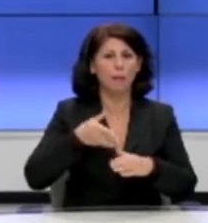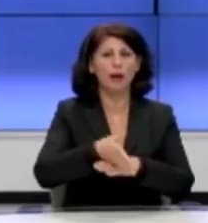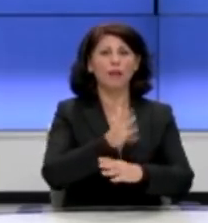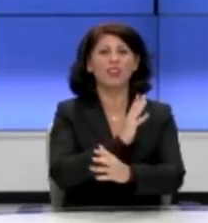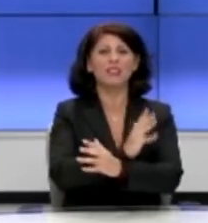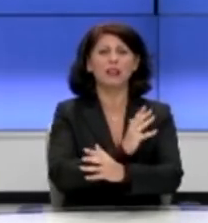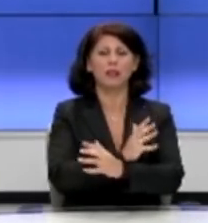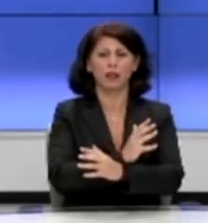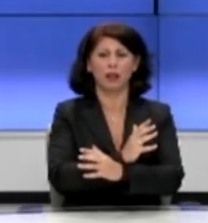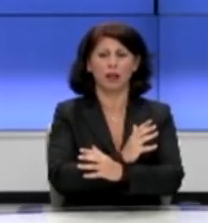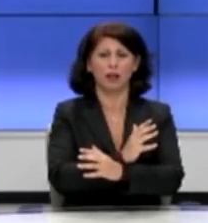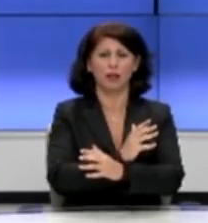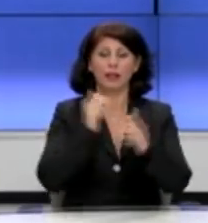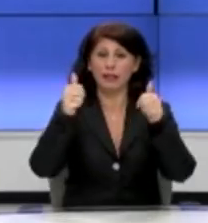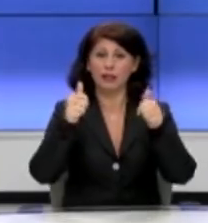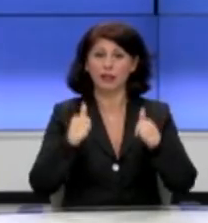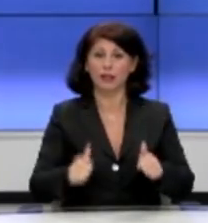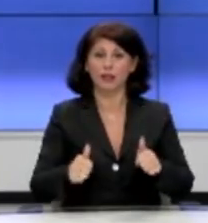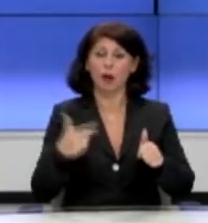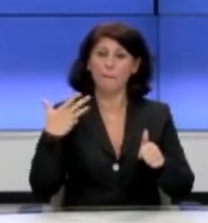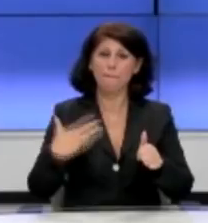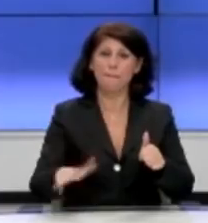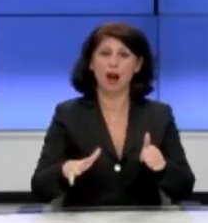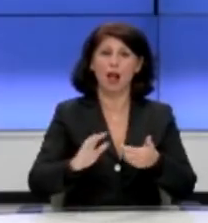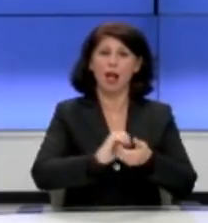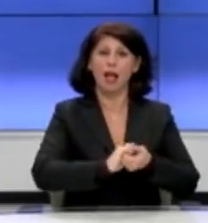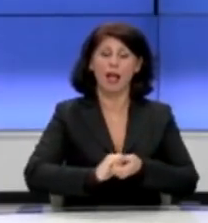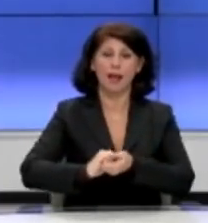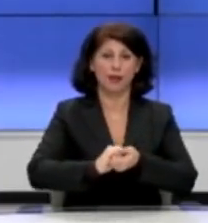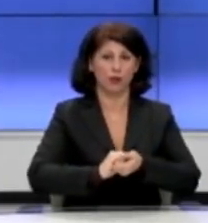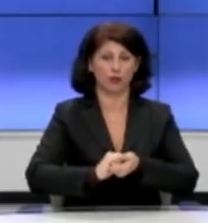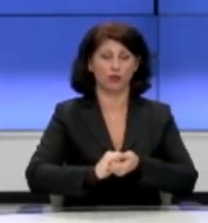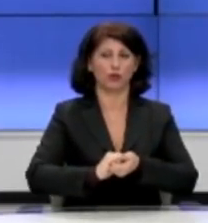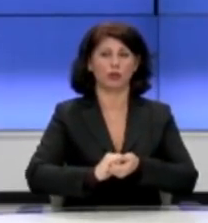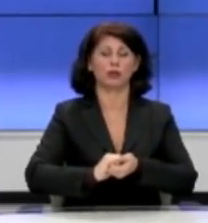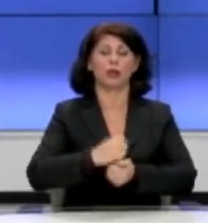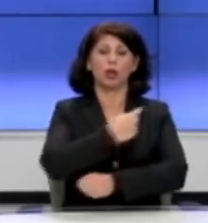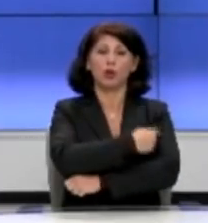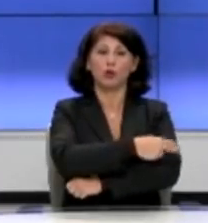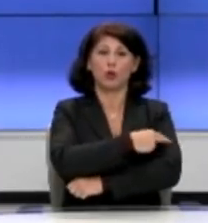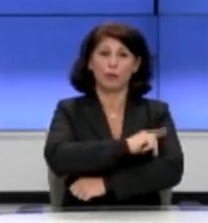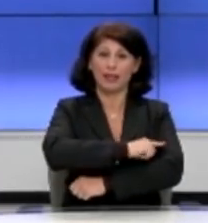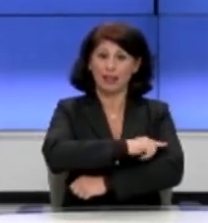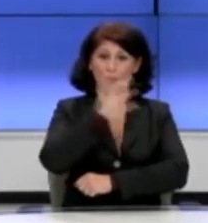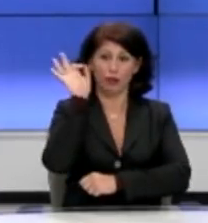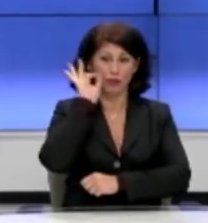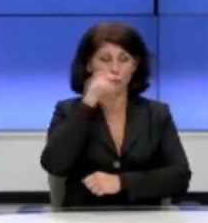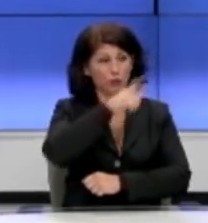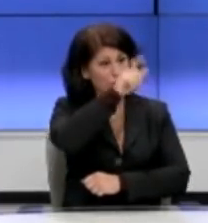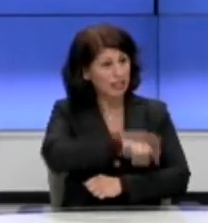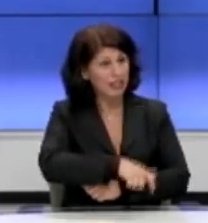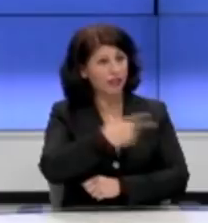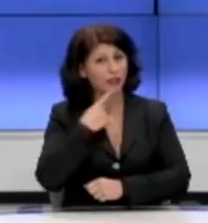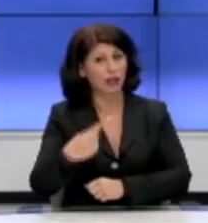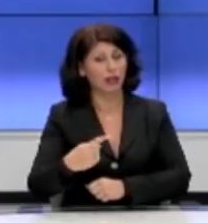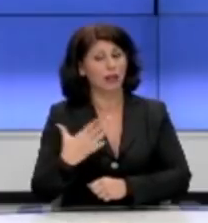του εισαγγελέα για την ανακοίνωση που εξέδωσε η Ένωση Νοσοκομειακών Γιατρών Θεσσαλονίκης, που εσείς οι ίδιοι λέτε